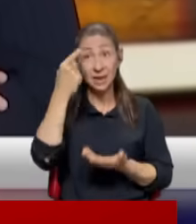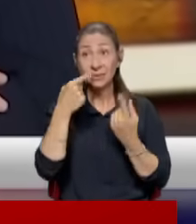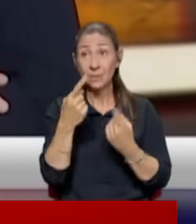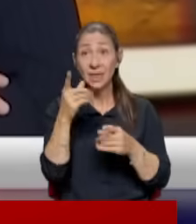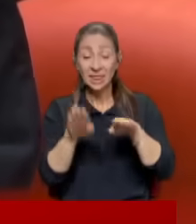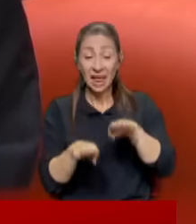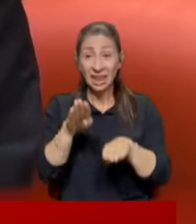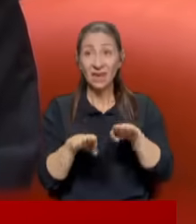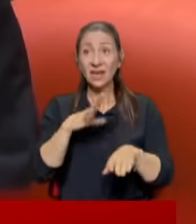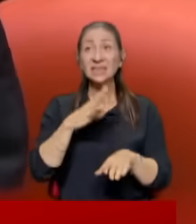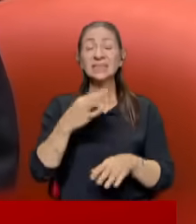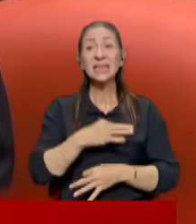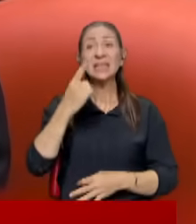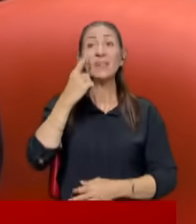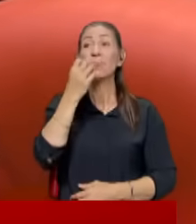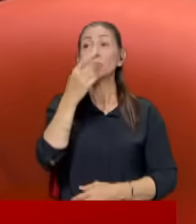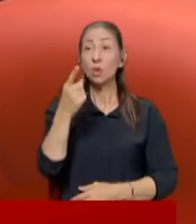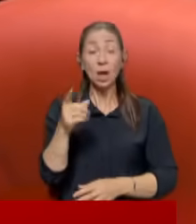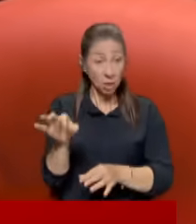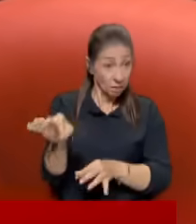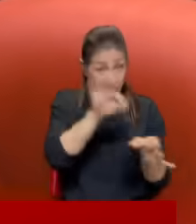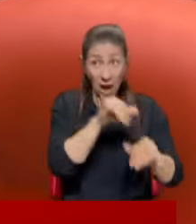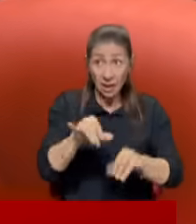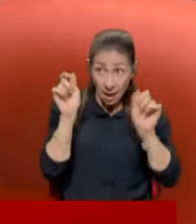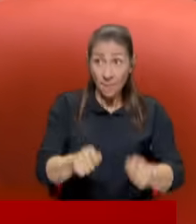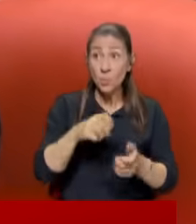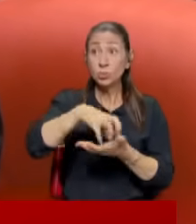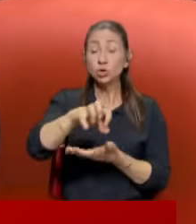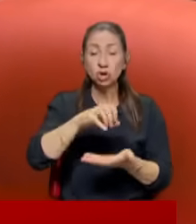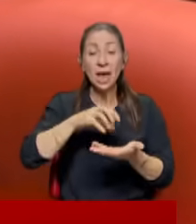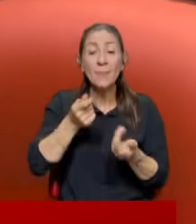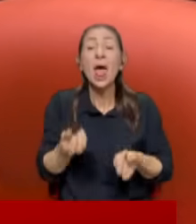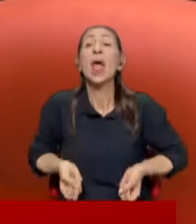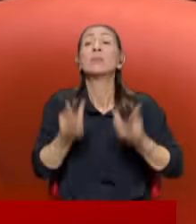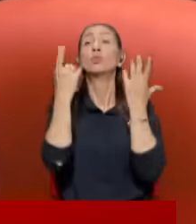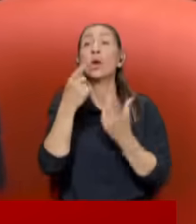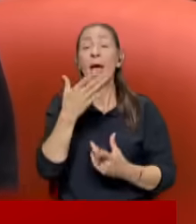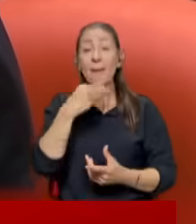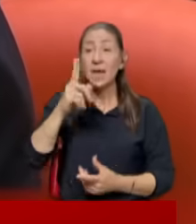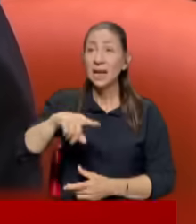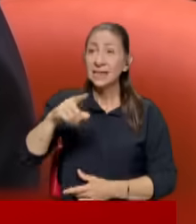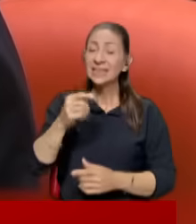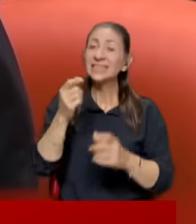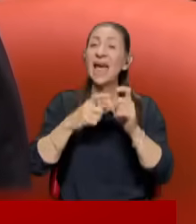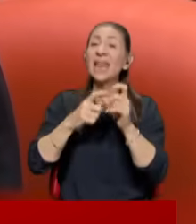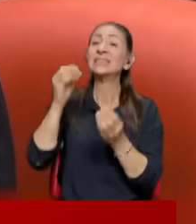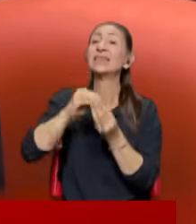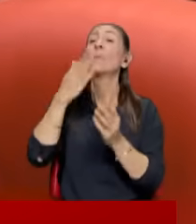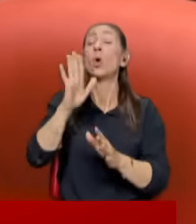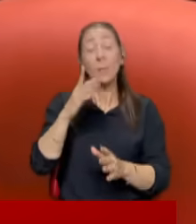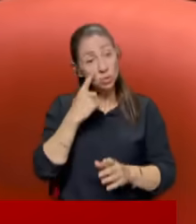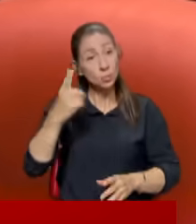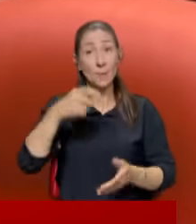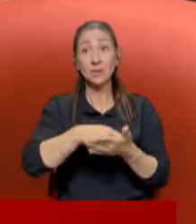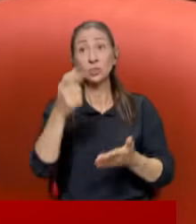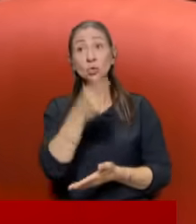bir denge de var. Sayın Devlet Bahçeli diyor ki yansıtın bunu, bütçe olanakları yeterli değil. Emekliye seyyanen zamda yok. Ama